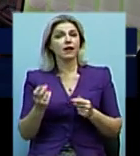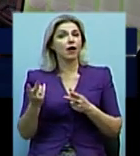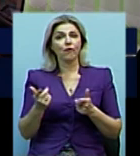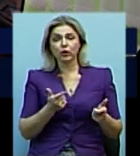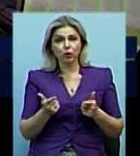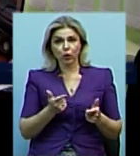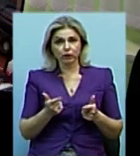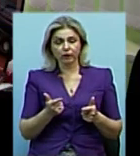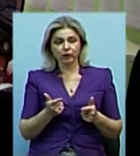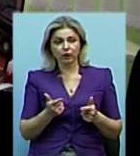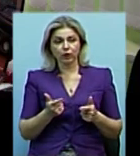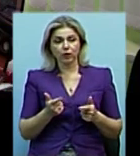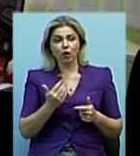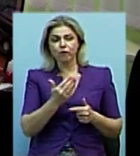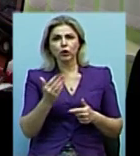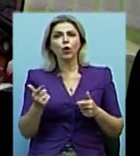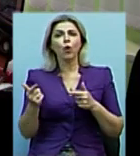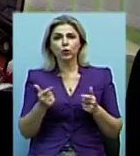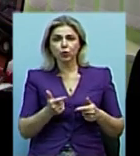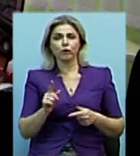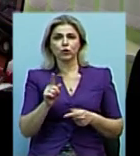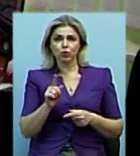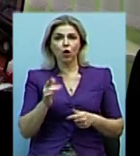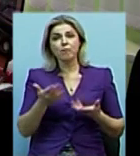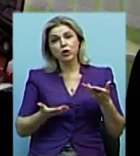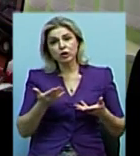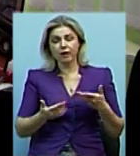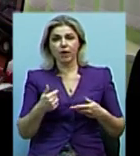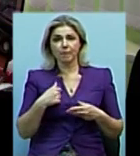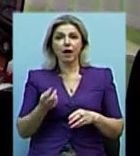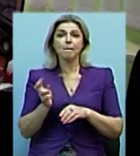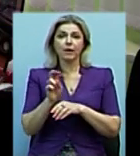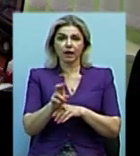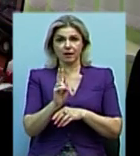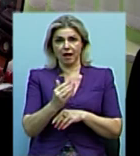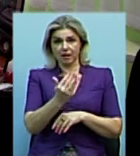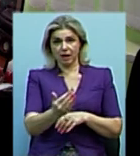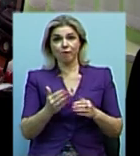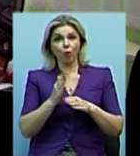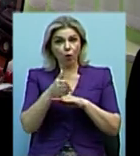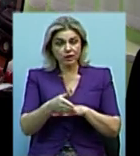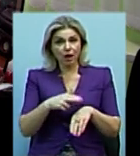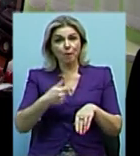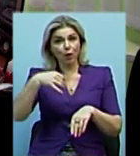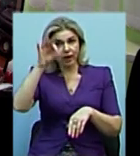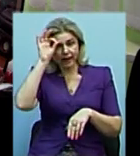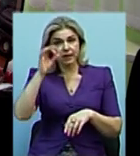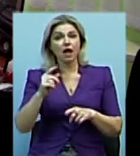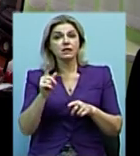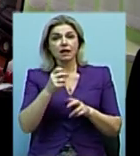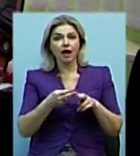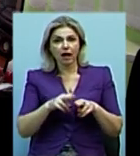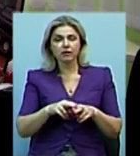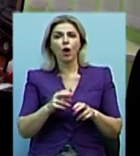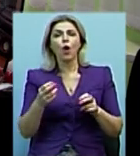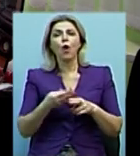не завжди, але найчастіше вони готові до того, що, можливо, ми прийдемо до них в гості, тобто поліція. Через це забезпечують